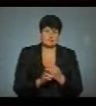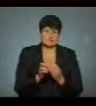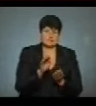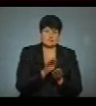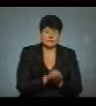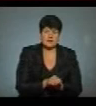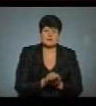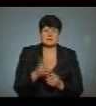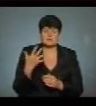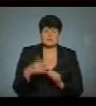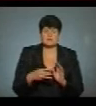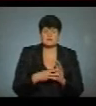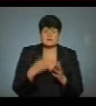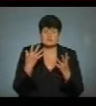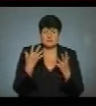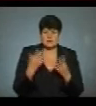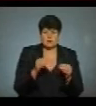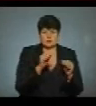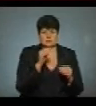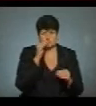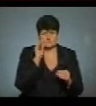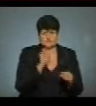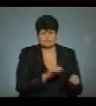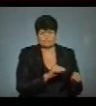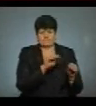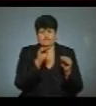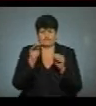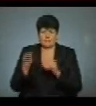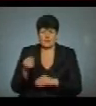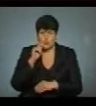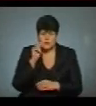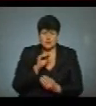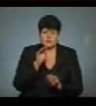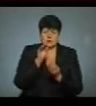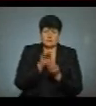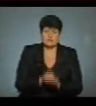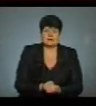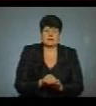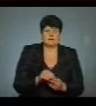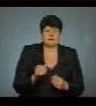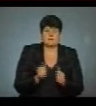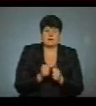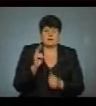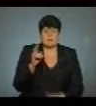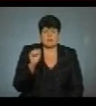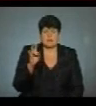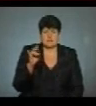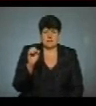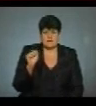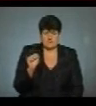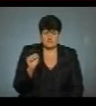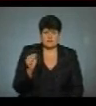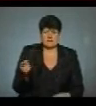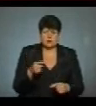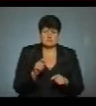днів, 22 травня, прах Шевченка перевезли в Україну. Перепоховали його на Чернечій горі біля Канева. Тернопільські